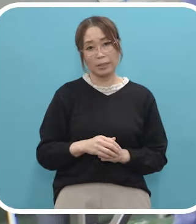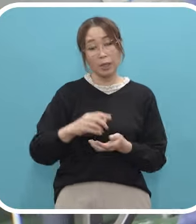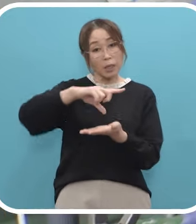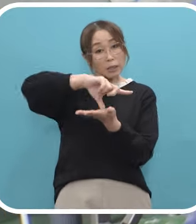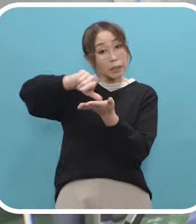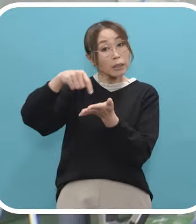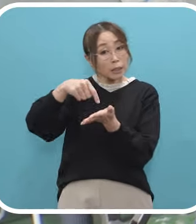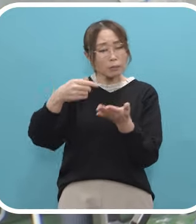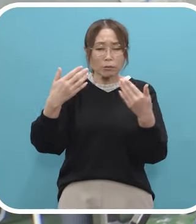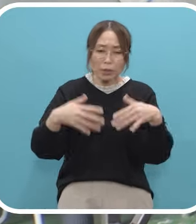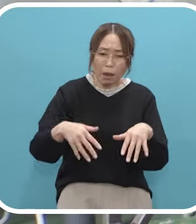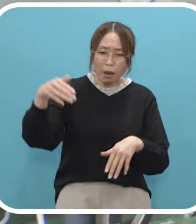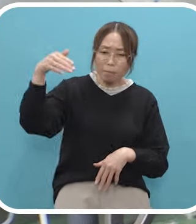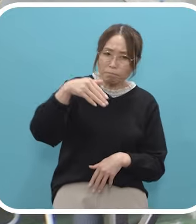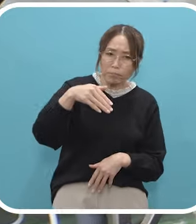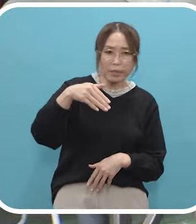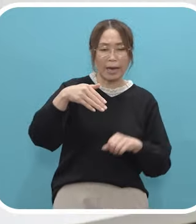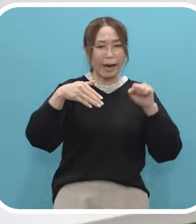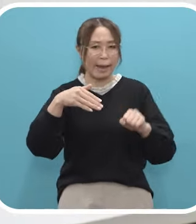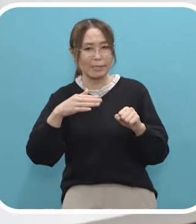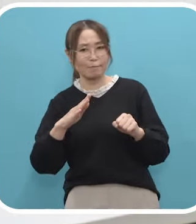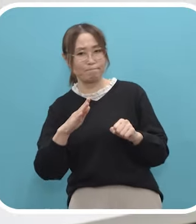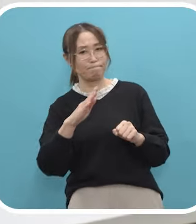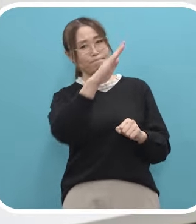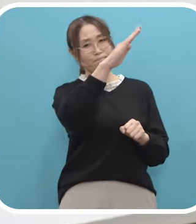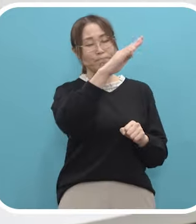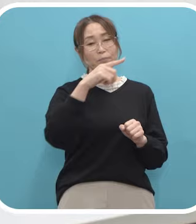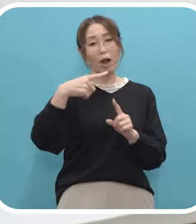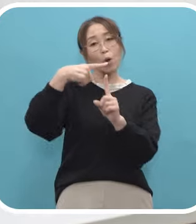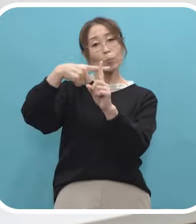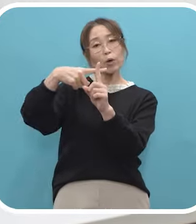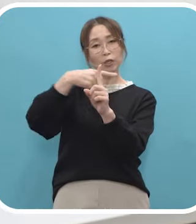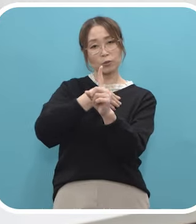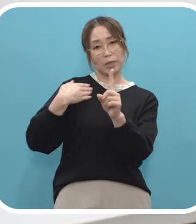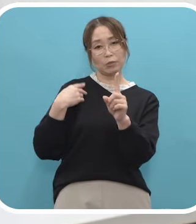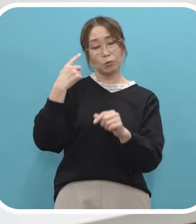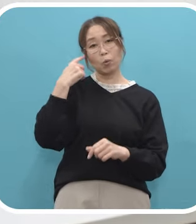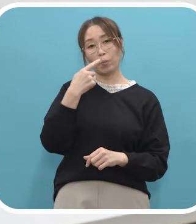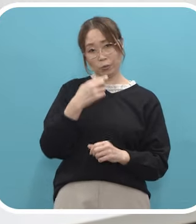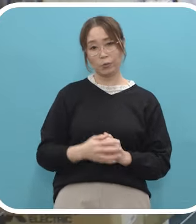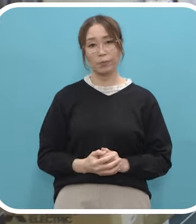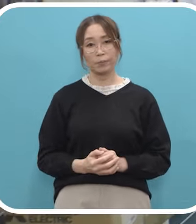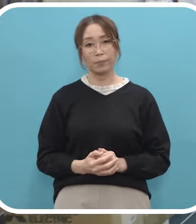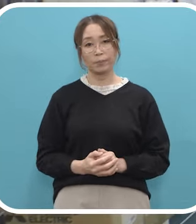域冷えさせない、元気にする、大きなプラスかなとは思いますね。